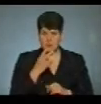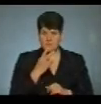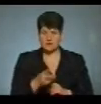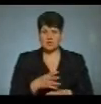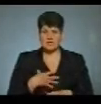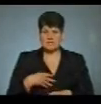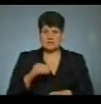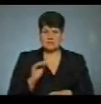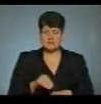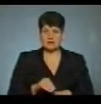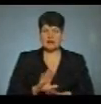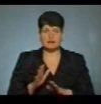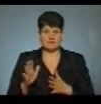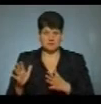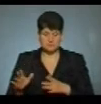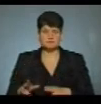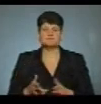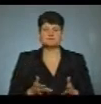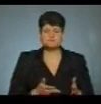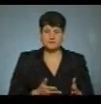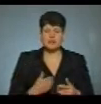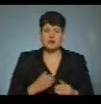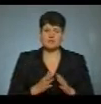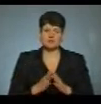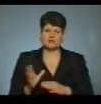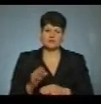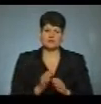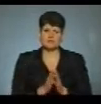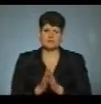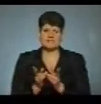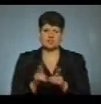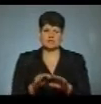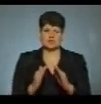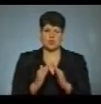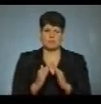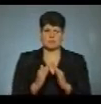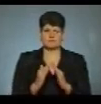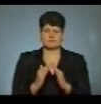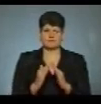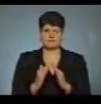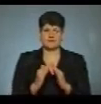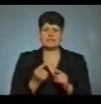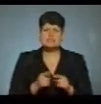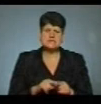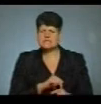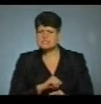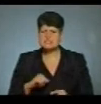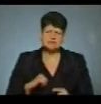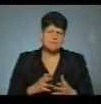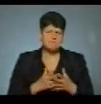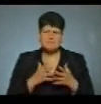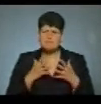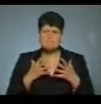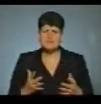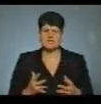летальний випадок, померла людина, і я всіх просто закликаю залишатися вдома. Це найбільший